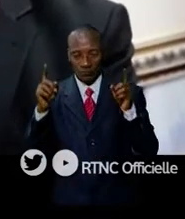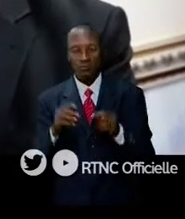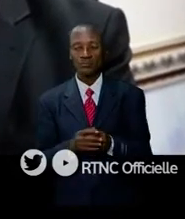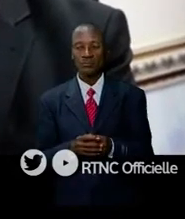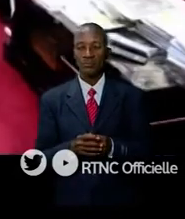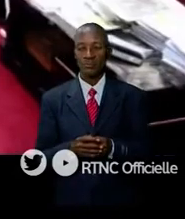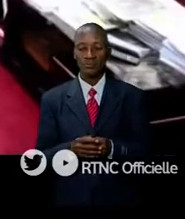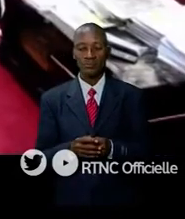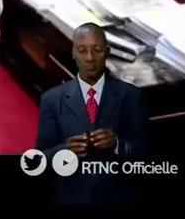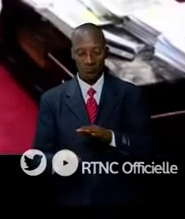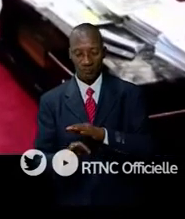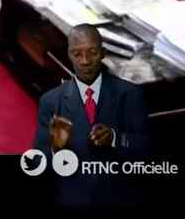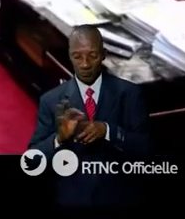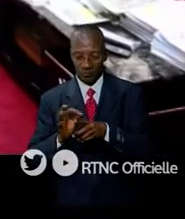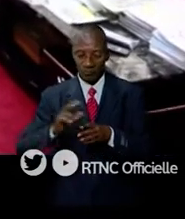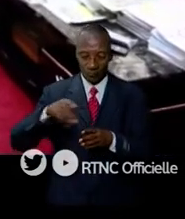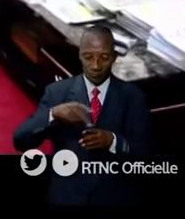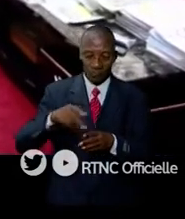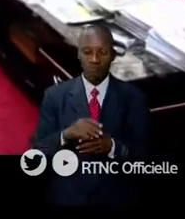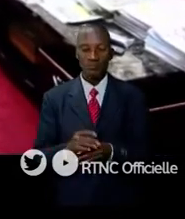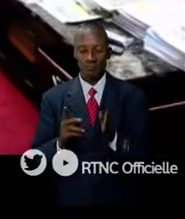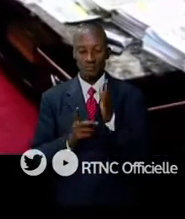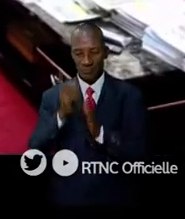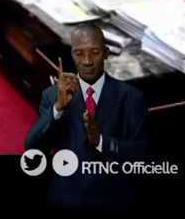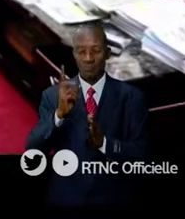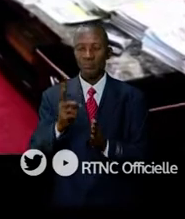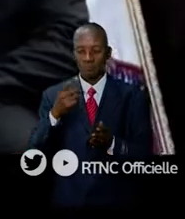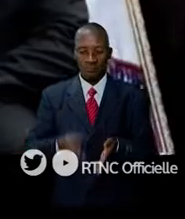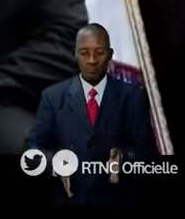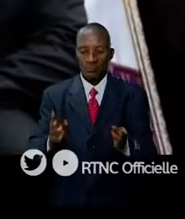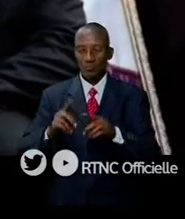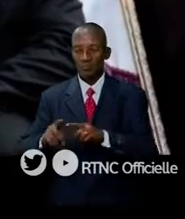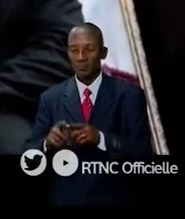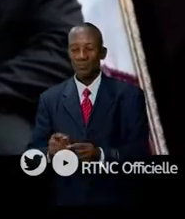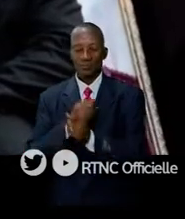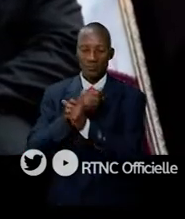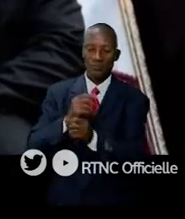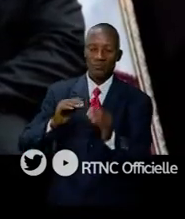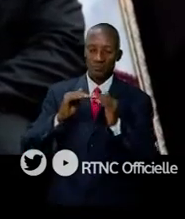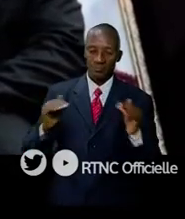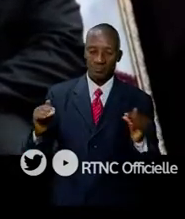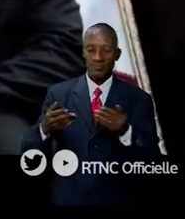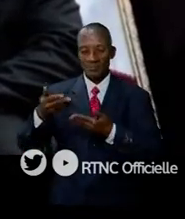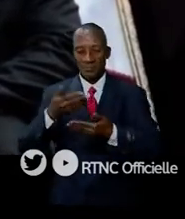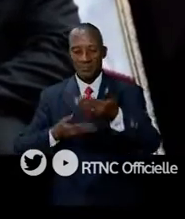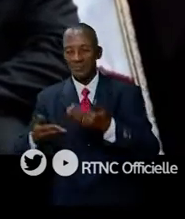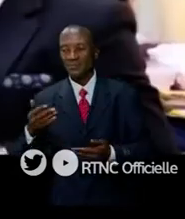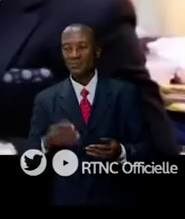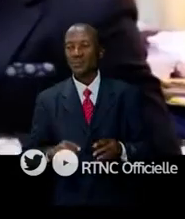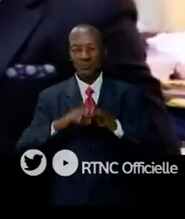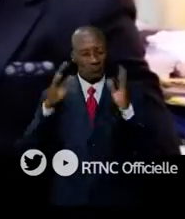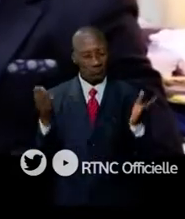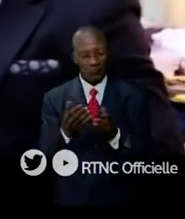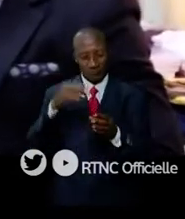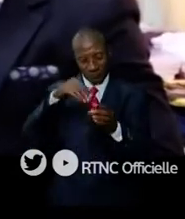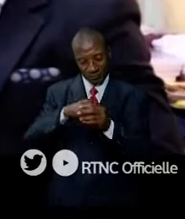formation professionnelle, le développement des infrastructures, la sécurité, la paix et la stabilité qui s'inscrivent dans la feuille de